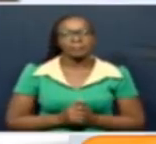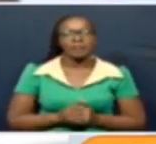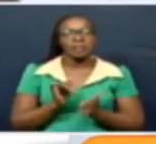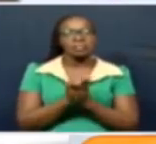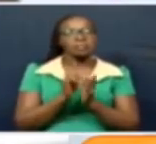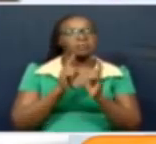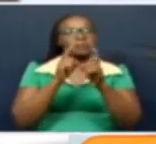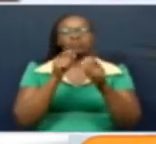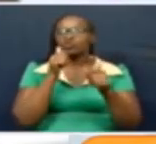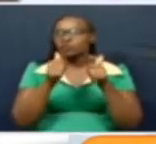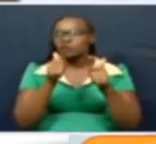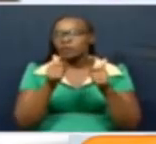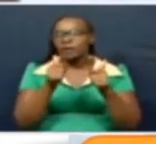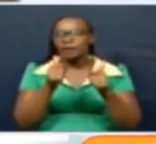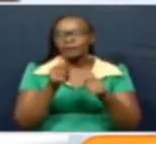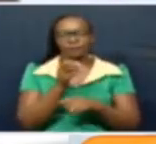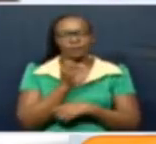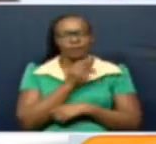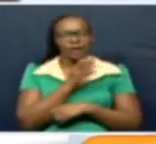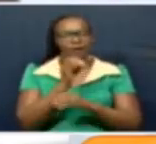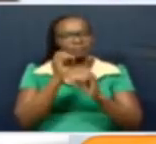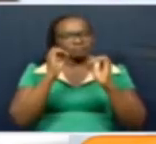gift of fearlessness.